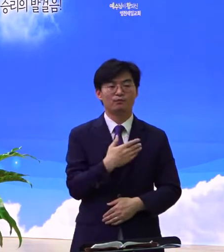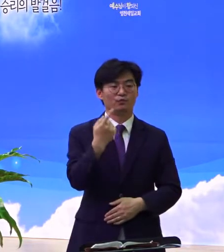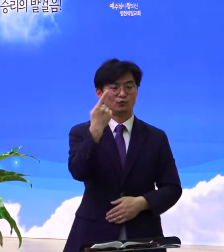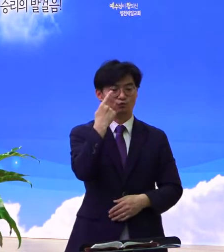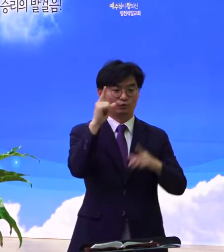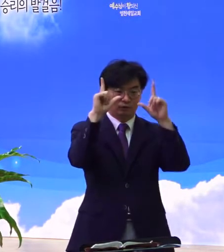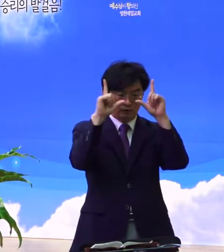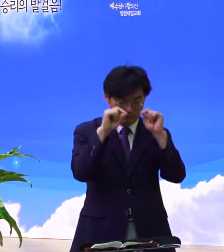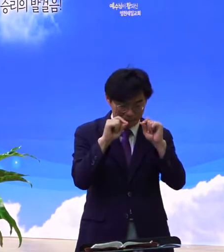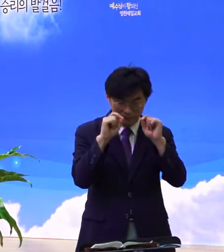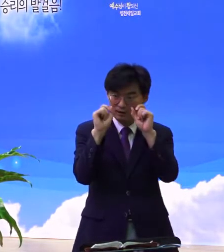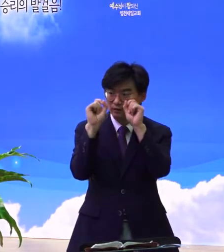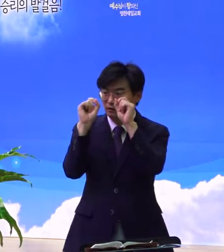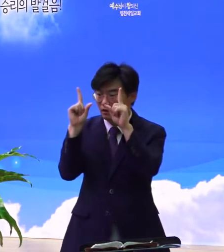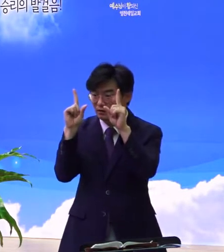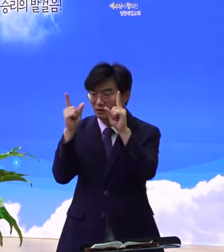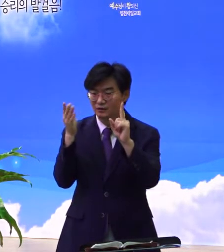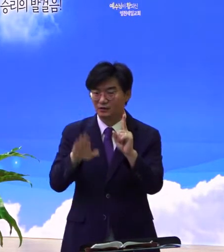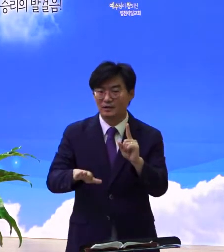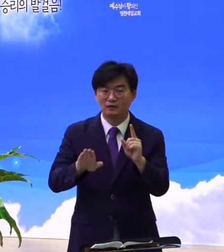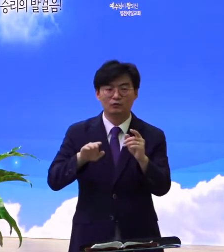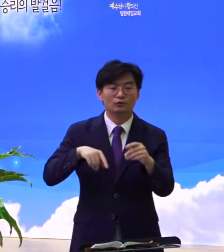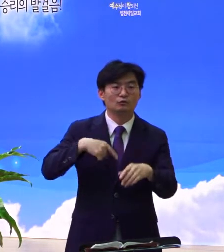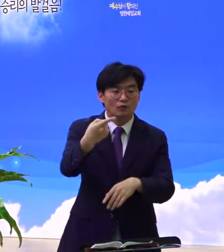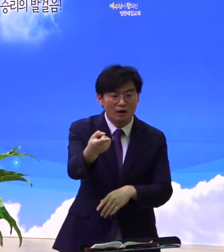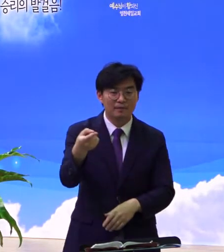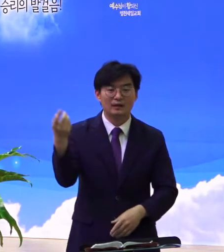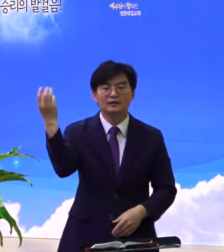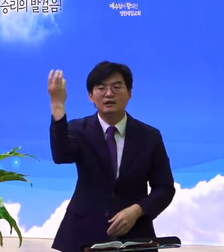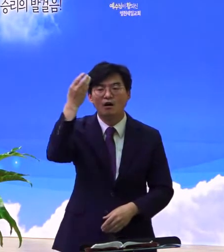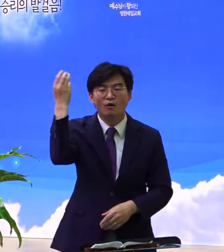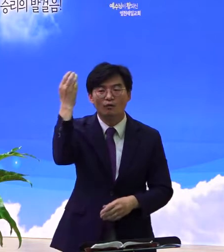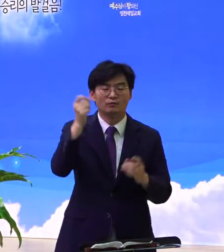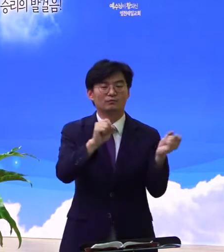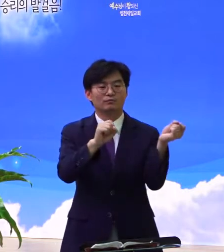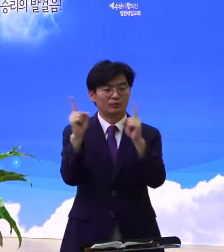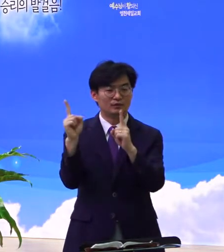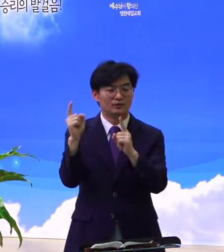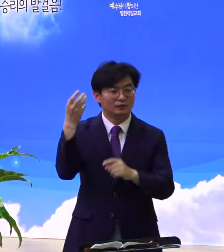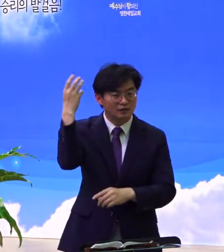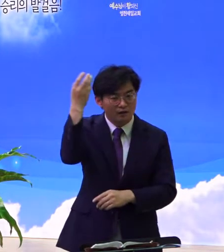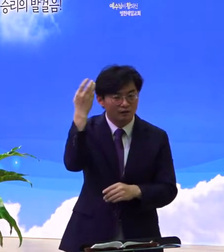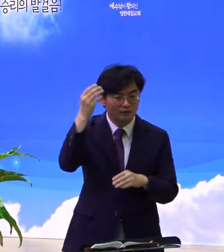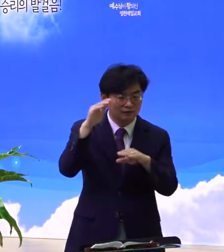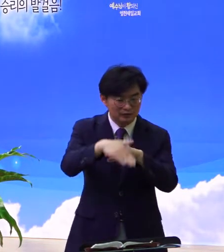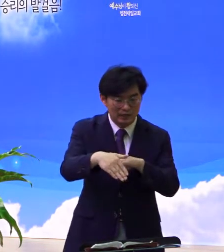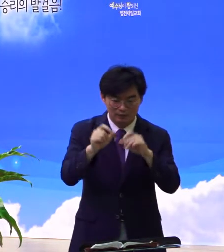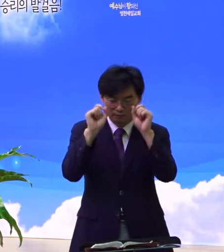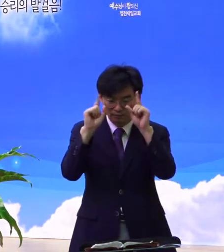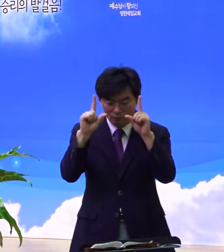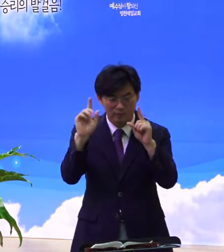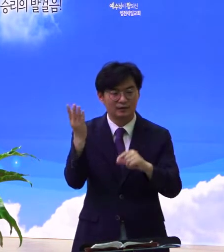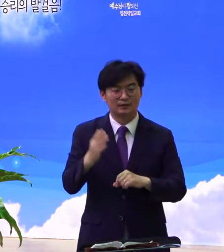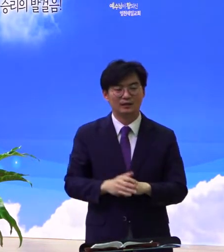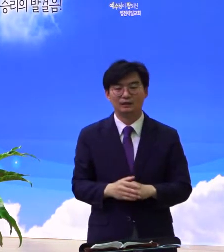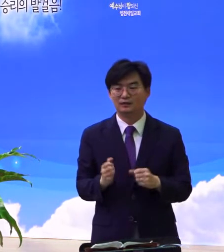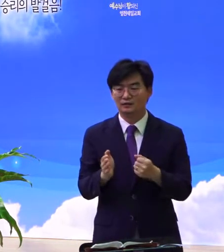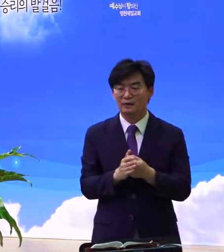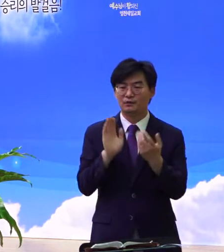눈이 떠져서 하나님 일하시는 것을 보게 된 겁니다. 그래서 바울은 이후로 주님을 위해서 생명을